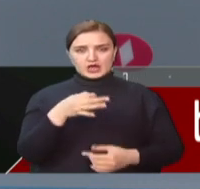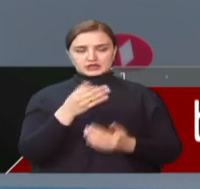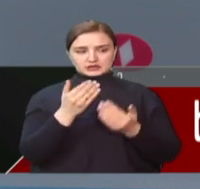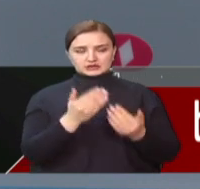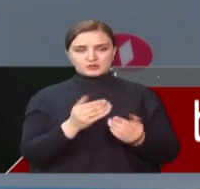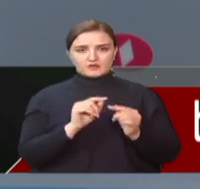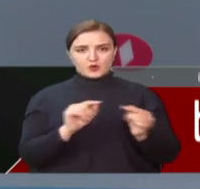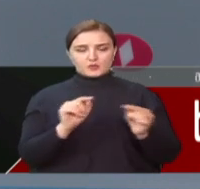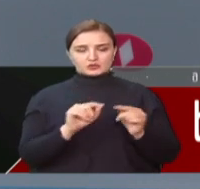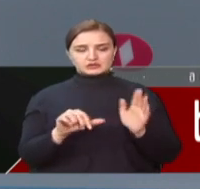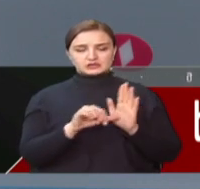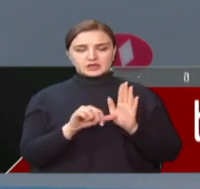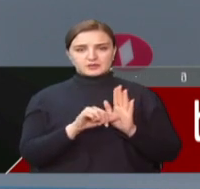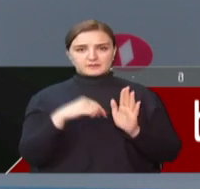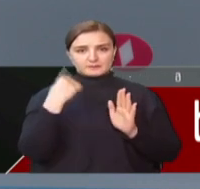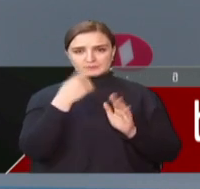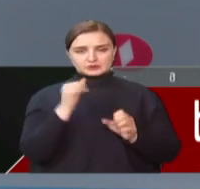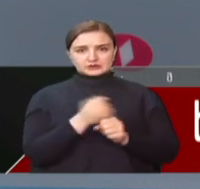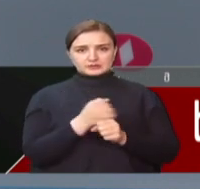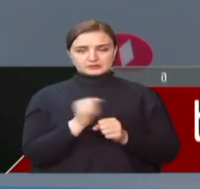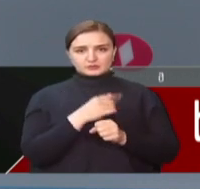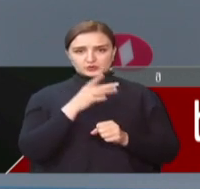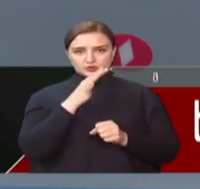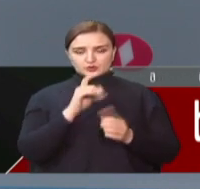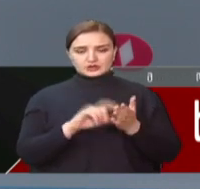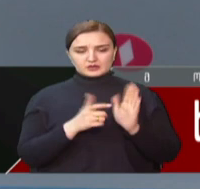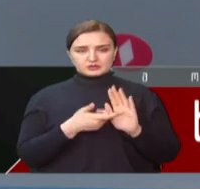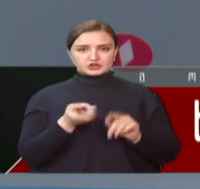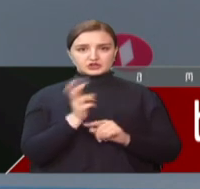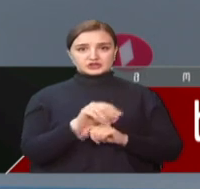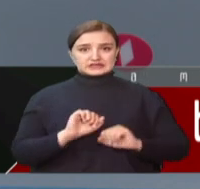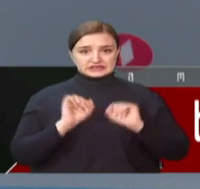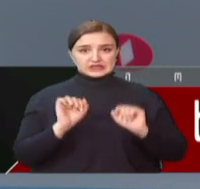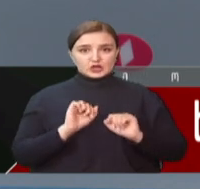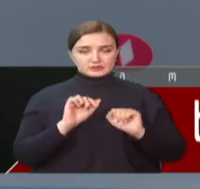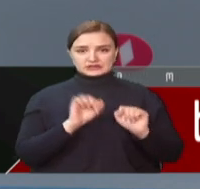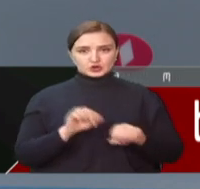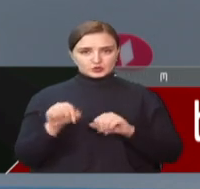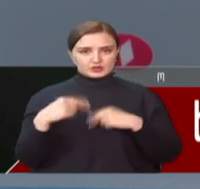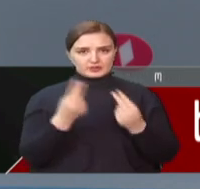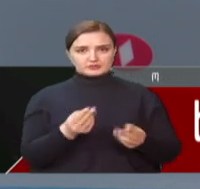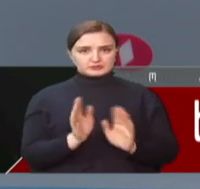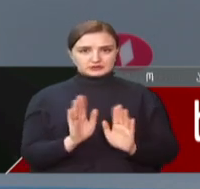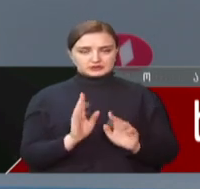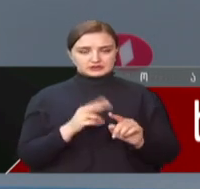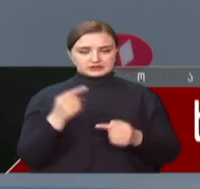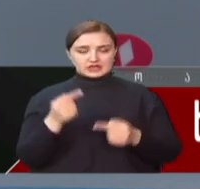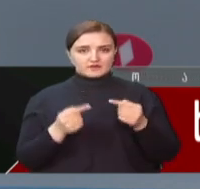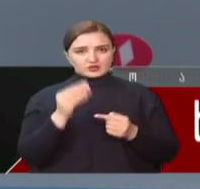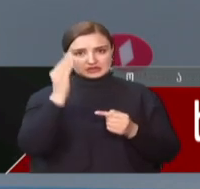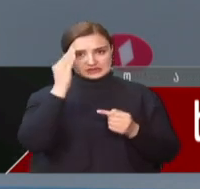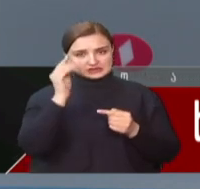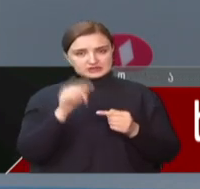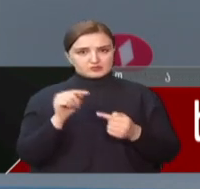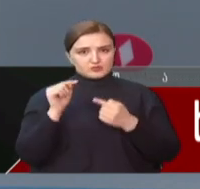ნაწილი ოპოზიციის დახმარებით და ფიზიკური დაპირისპირების ფონზე დარბაზში შესვლას ცდილობდა, რისი საშუალებაც არ მიეცათ. სადავო